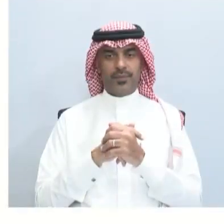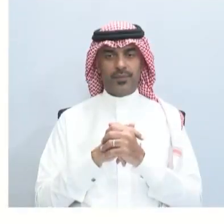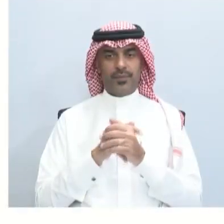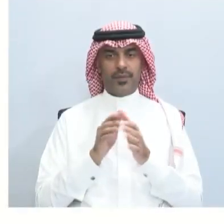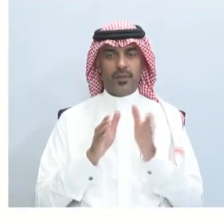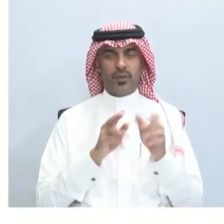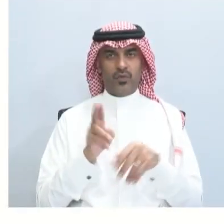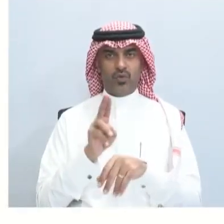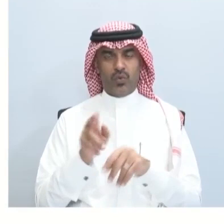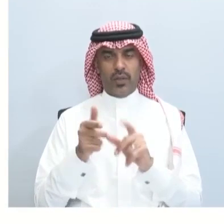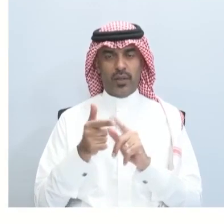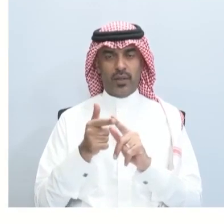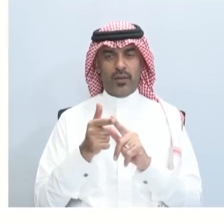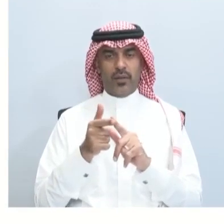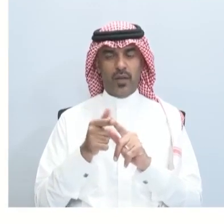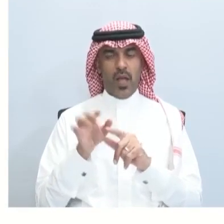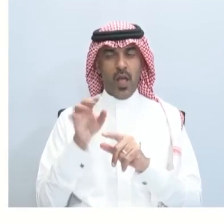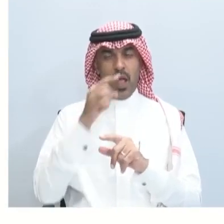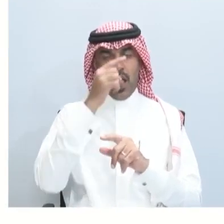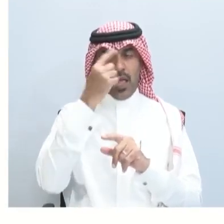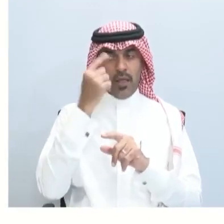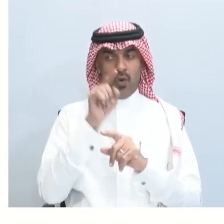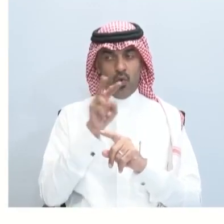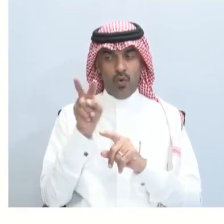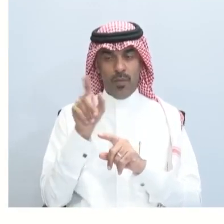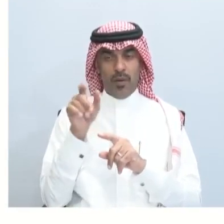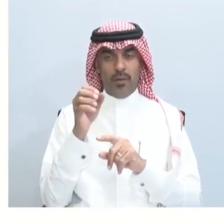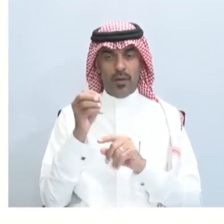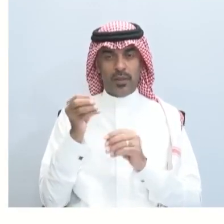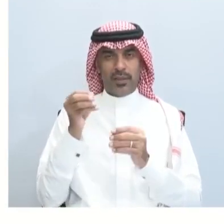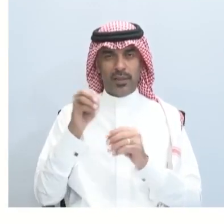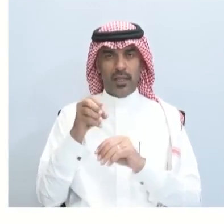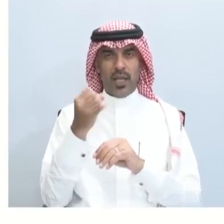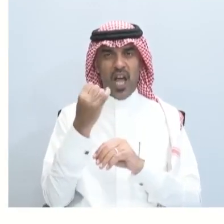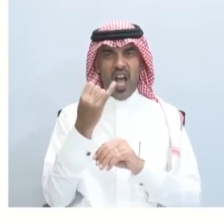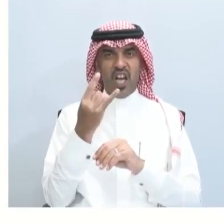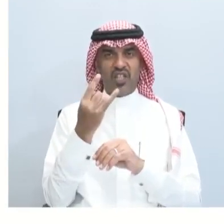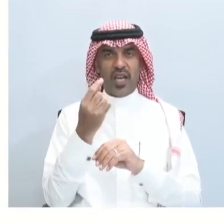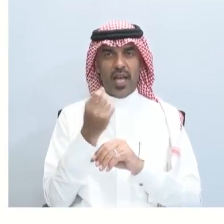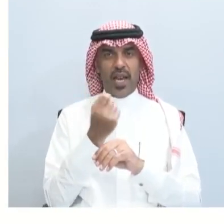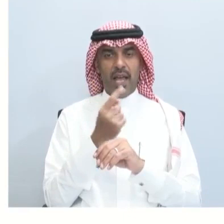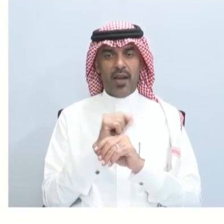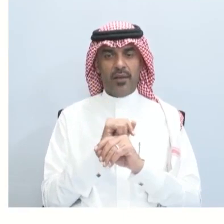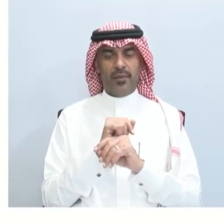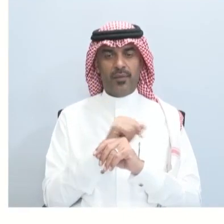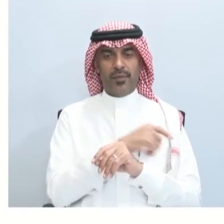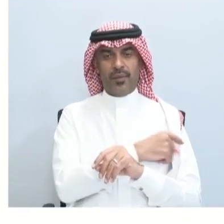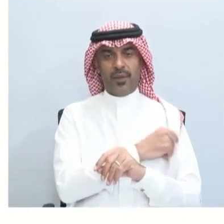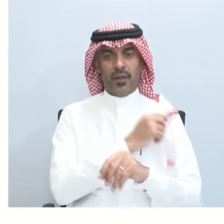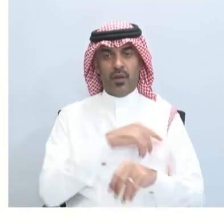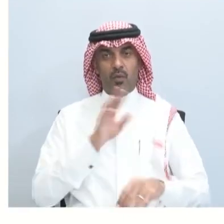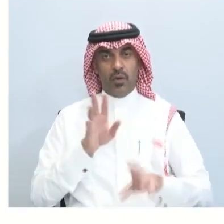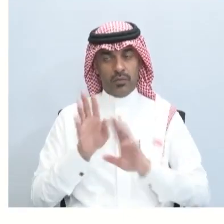في السؤال الثاني اذا حصل كل منهما على عشر ريالات اضافيه فهل ستبقى المقارنه